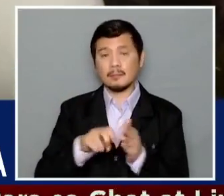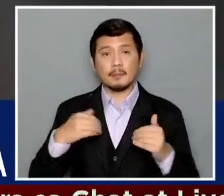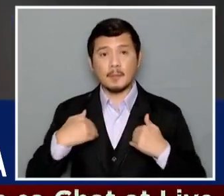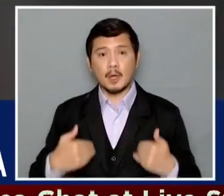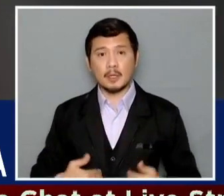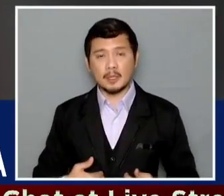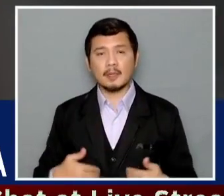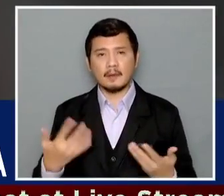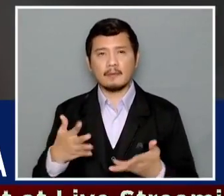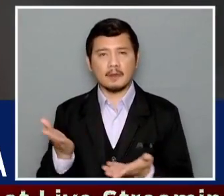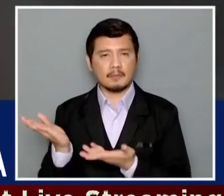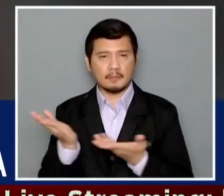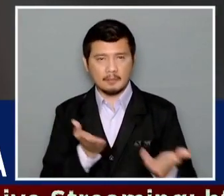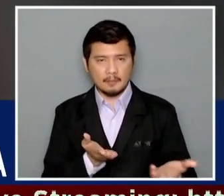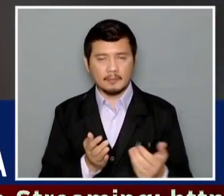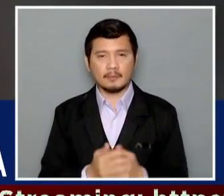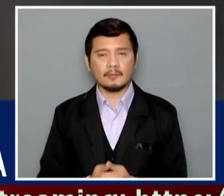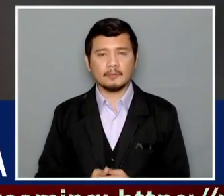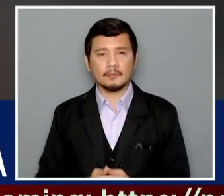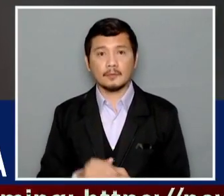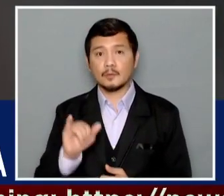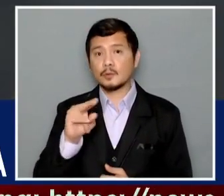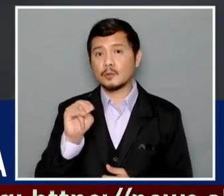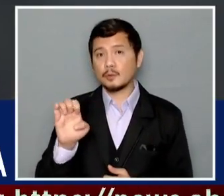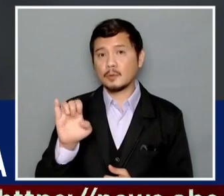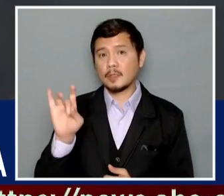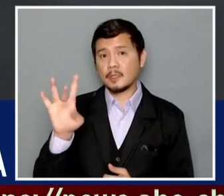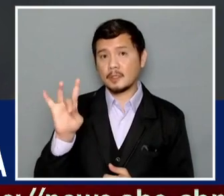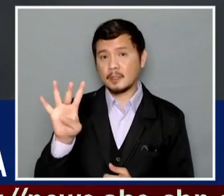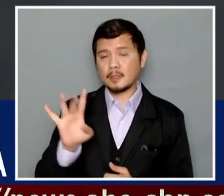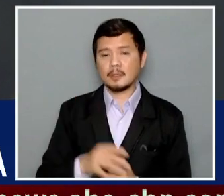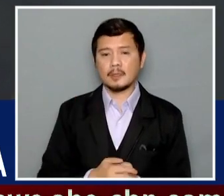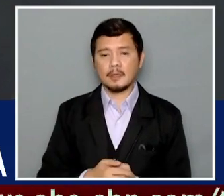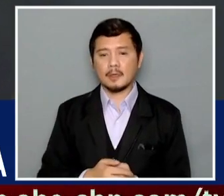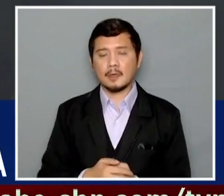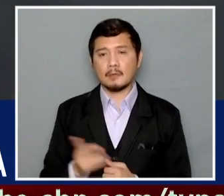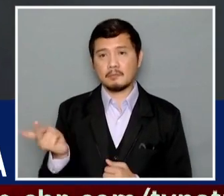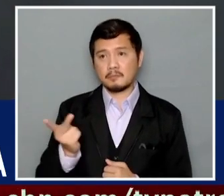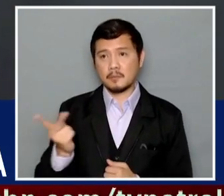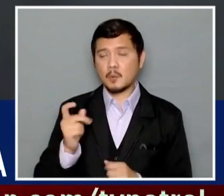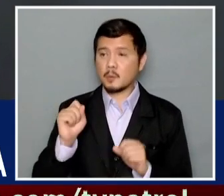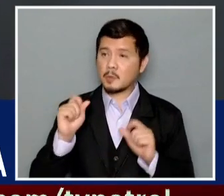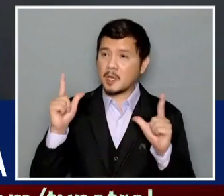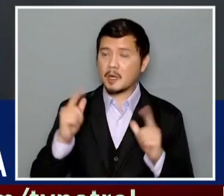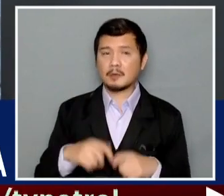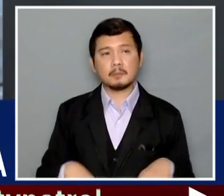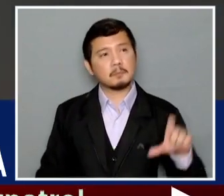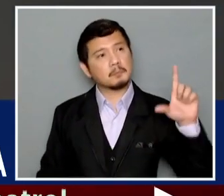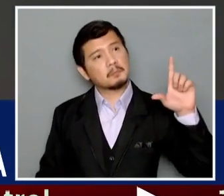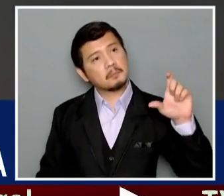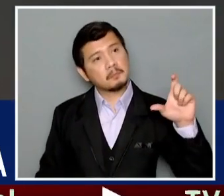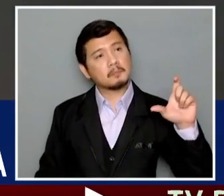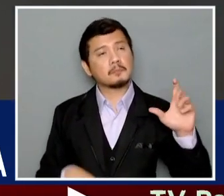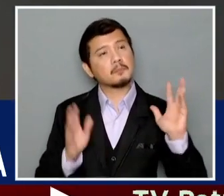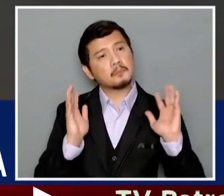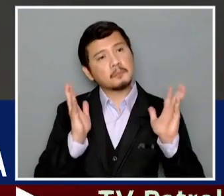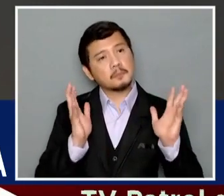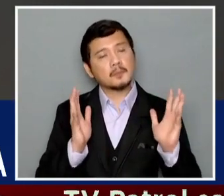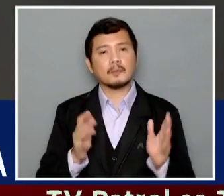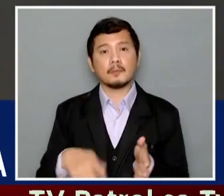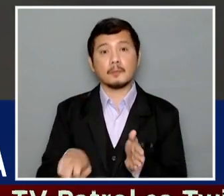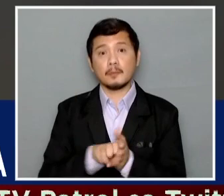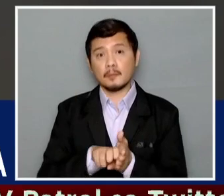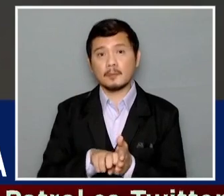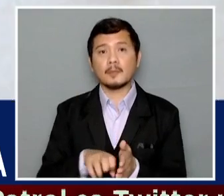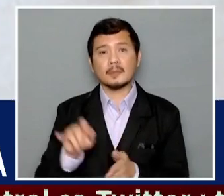Lilo. Matatandang noong June 18, maagang gumising ang mag-ina at nakipag-selfie pa bago kumuha ng Uber